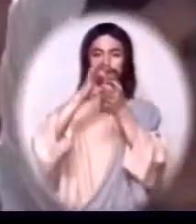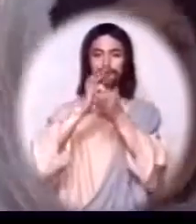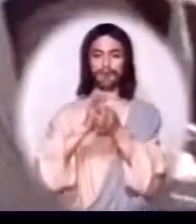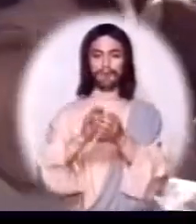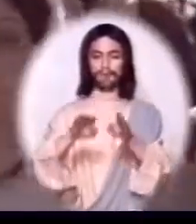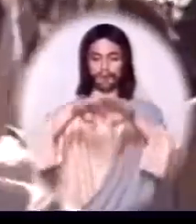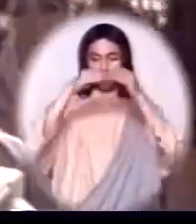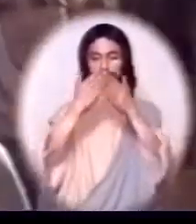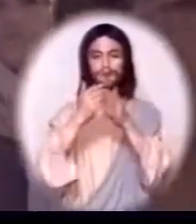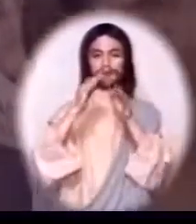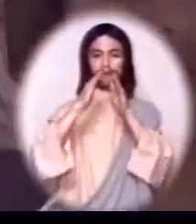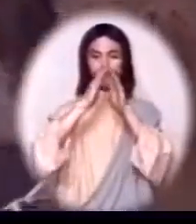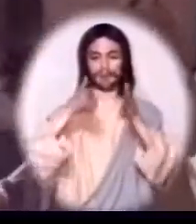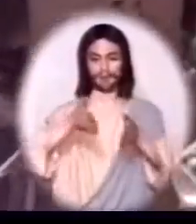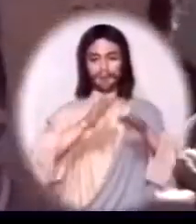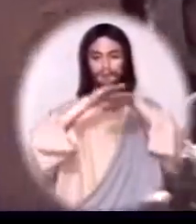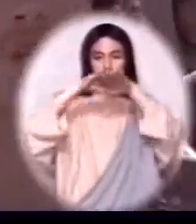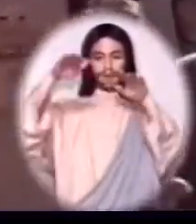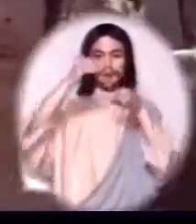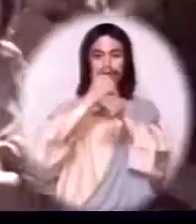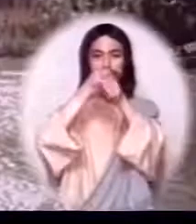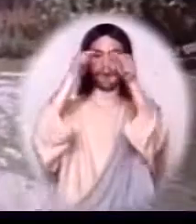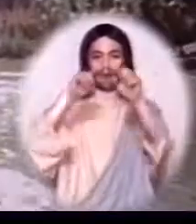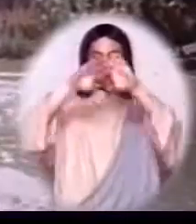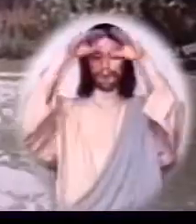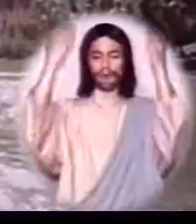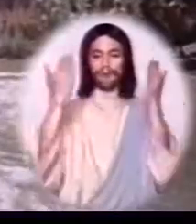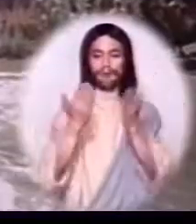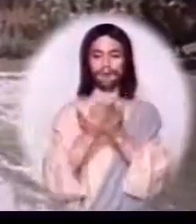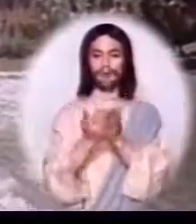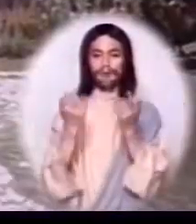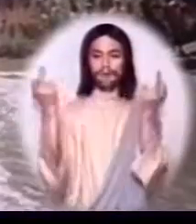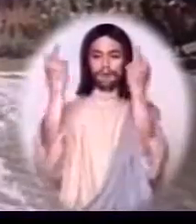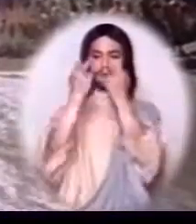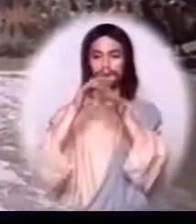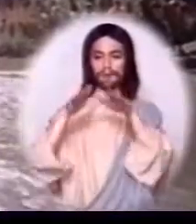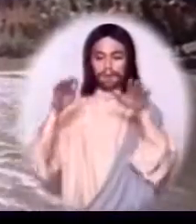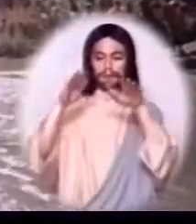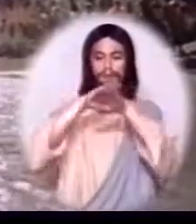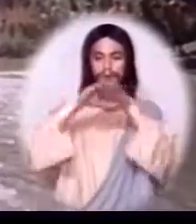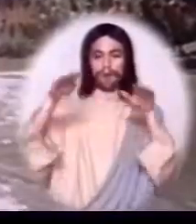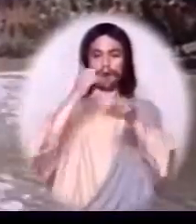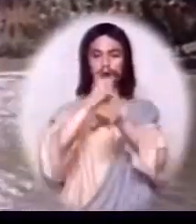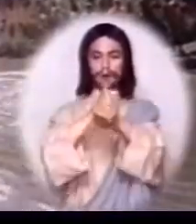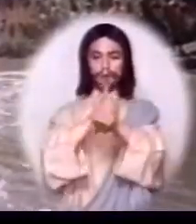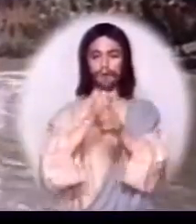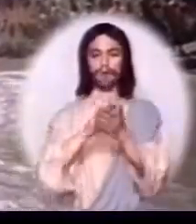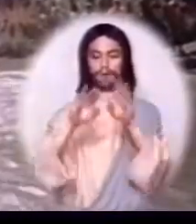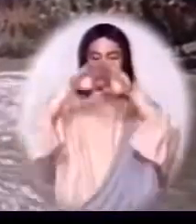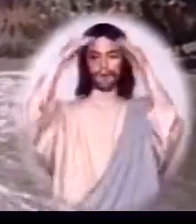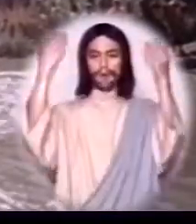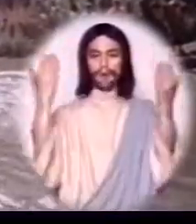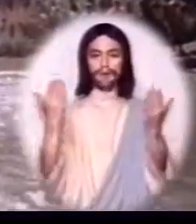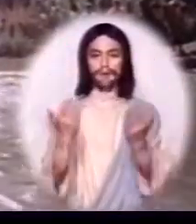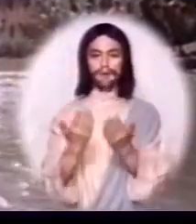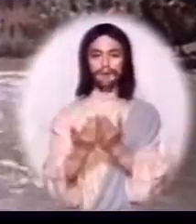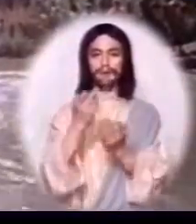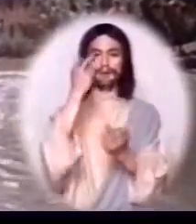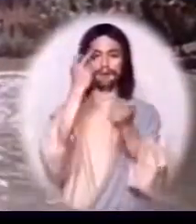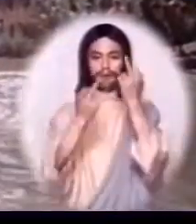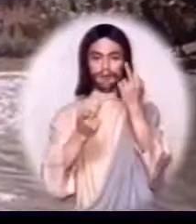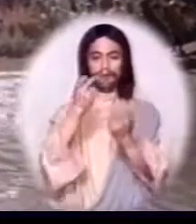주의 첩경을 평탄케 하라. 모든 골짜기가 메워지고